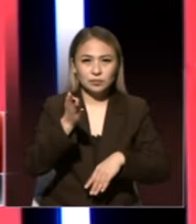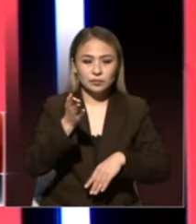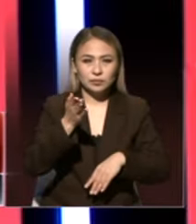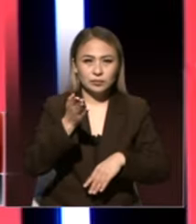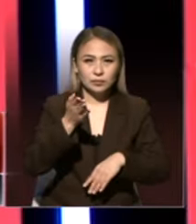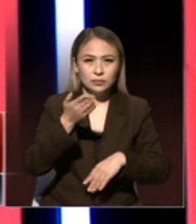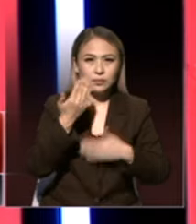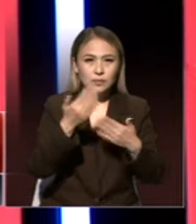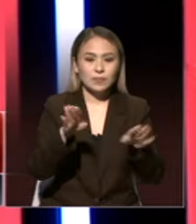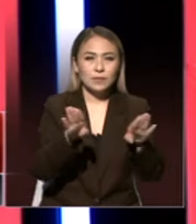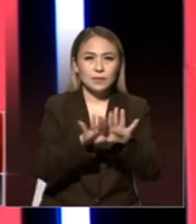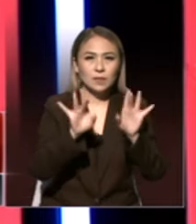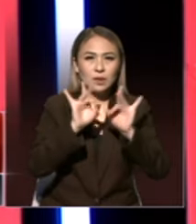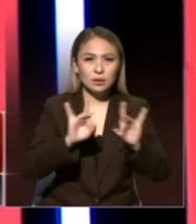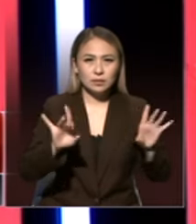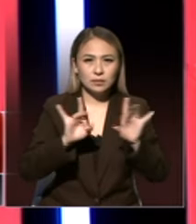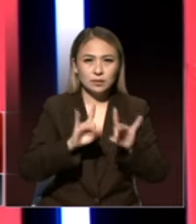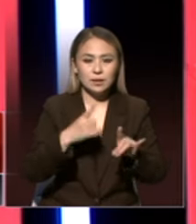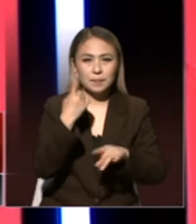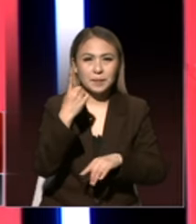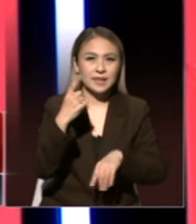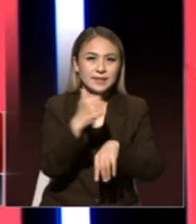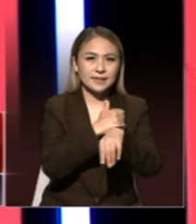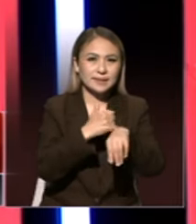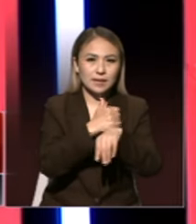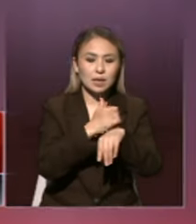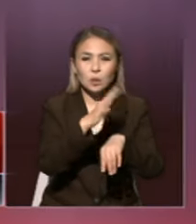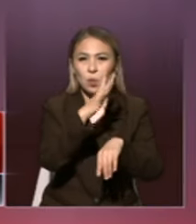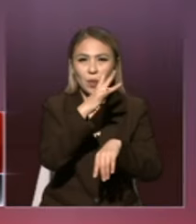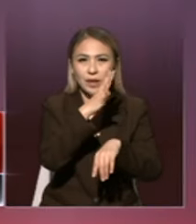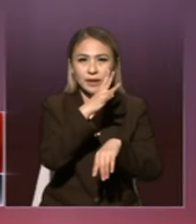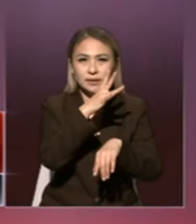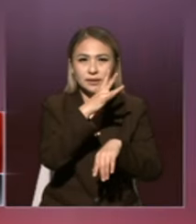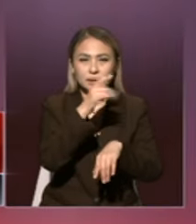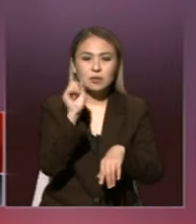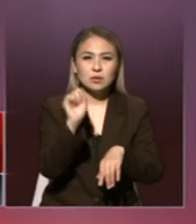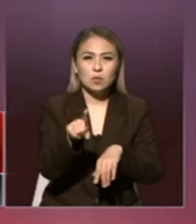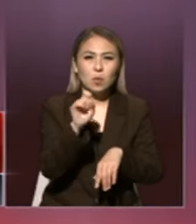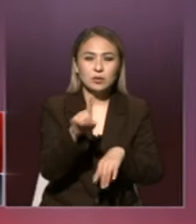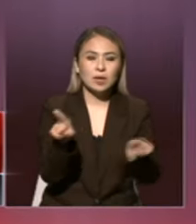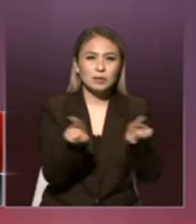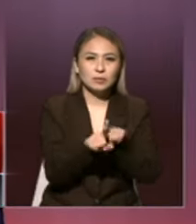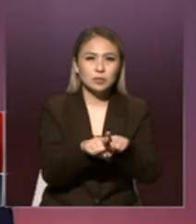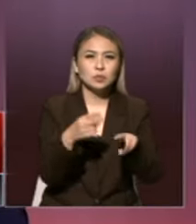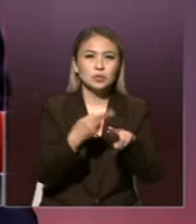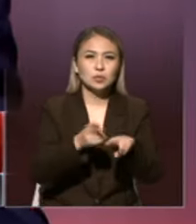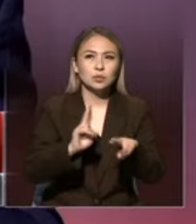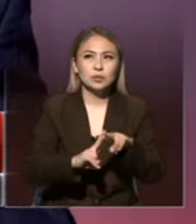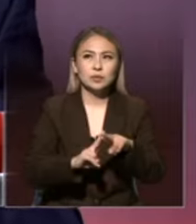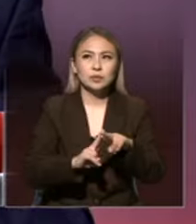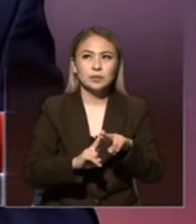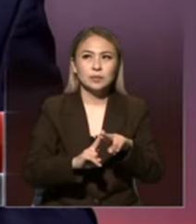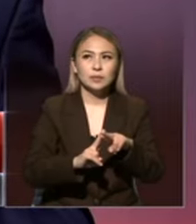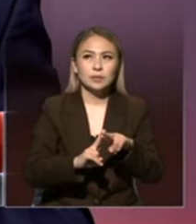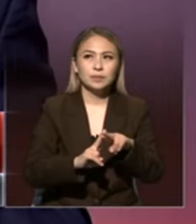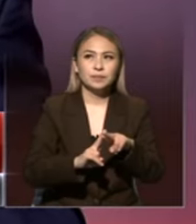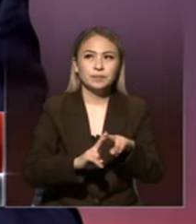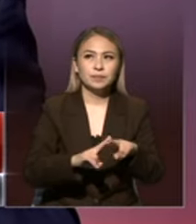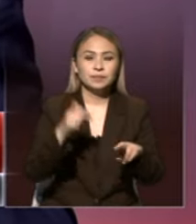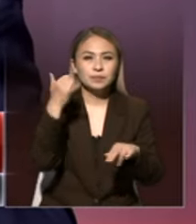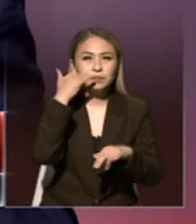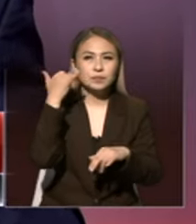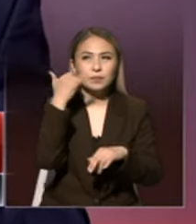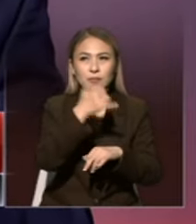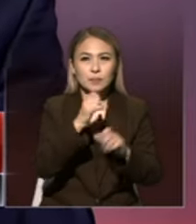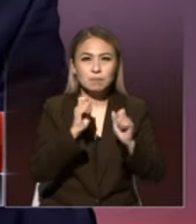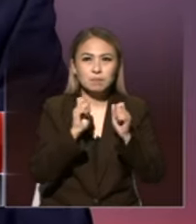болса, жаңа сіз айтпақшы, бір сағат уақыты оған алтындай болып көрінеді. Сол себепті өндірушілер телефон звонок